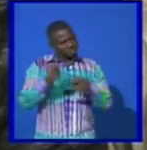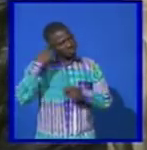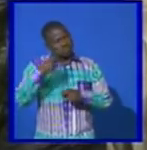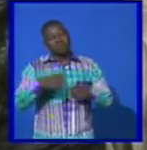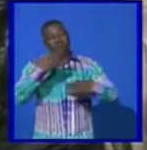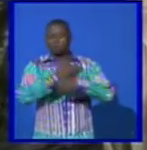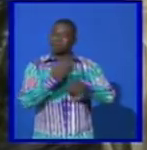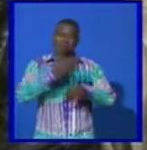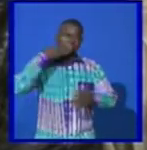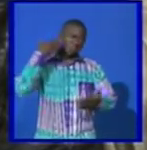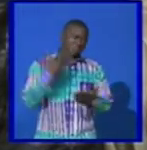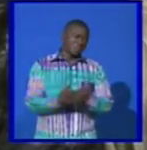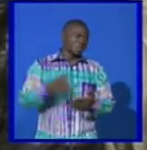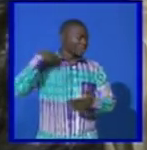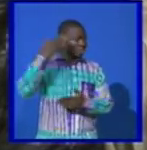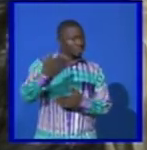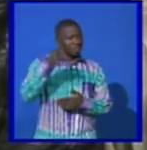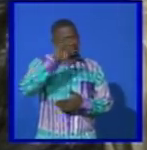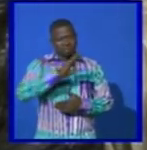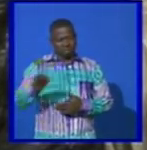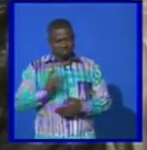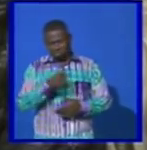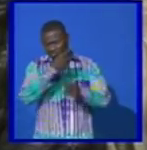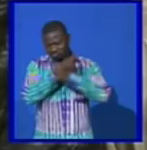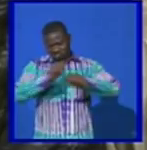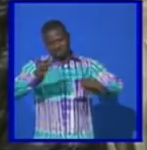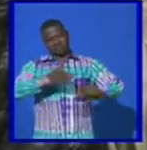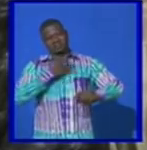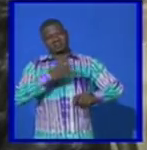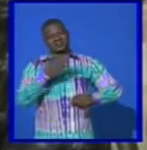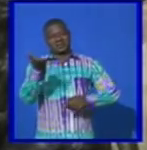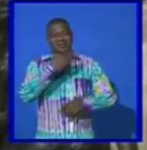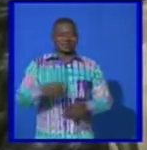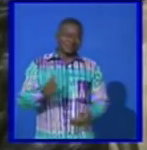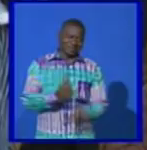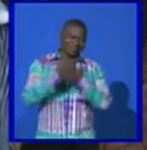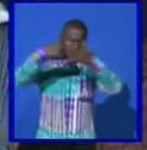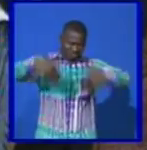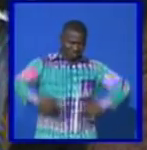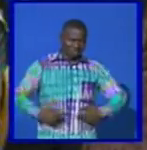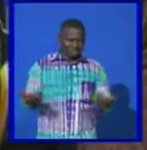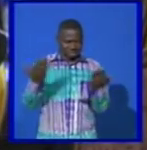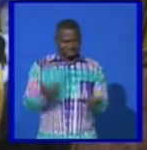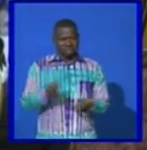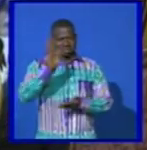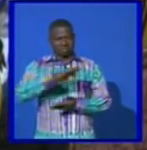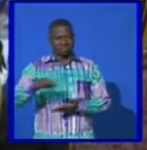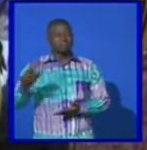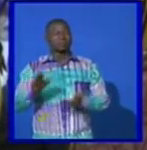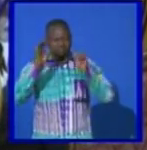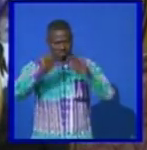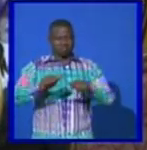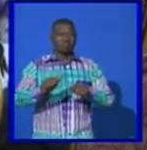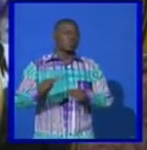Faso et nous sommes tellement contents de faire un pas en avant avec la jeunesse ici au Burkina. Et nous allons pouvoir donc transmettre